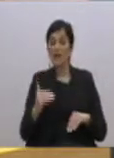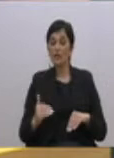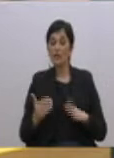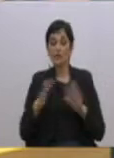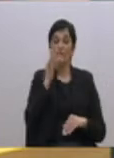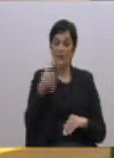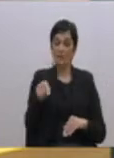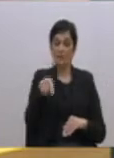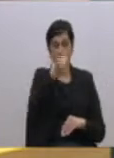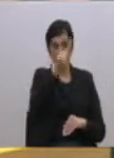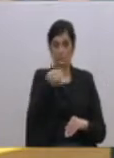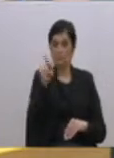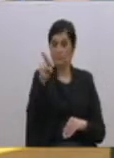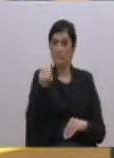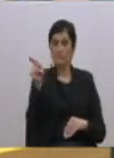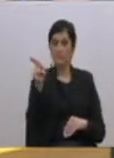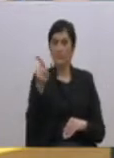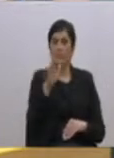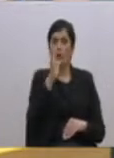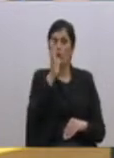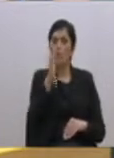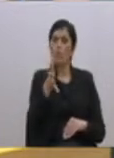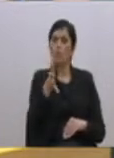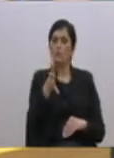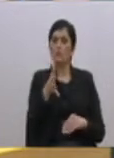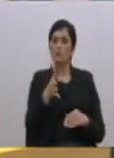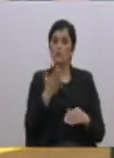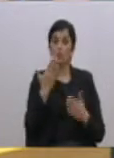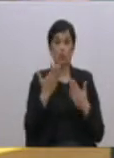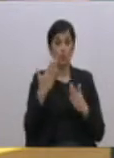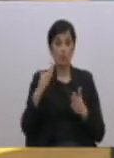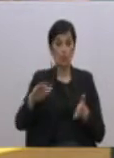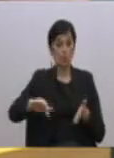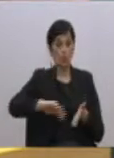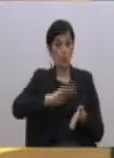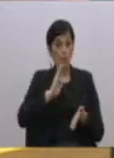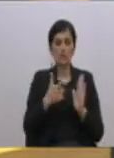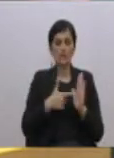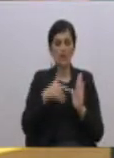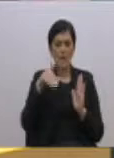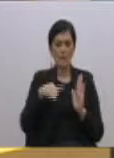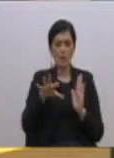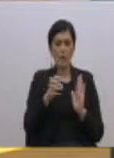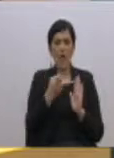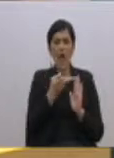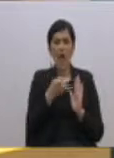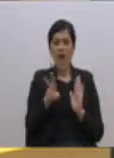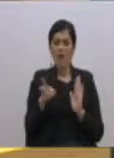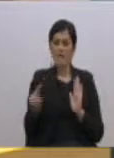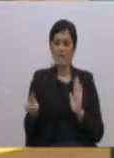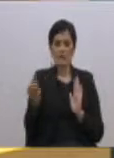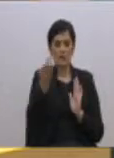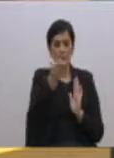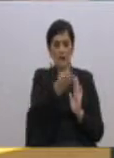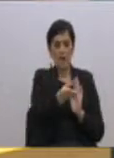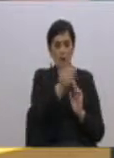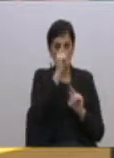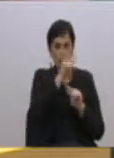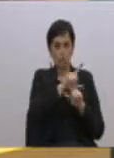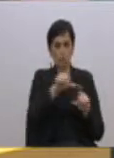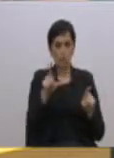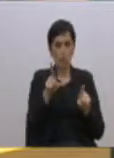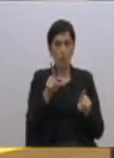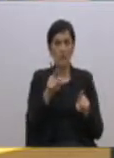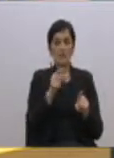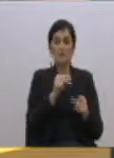nebi? Ce s-a dat sfet? Minimum, hutitlis, ganva lobași. Tu ar situian, tu ar situian, da, brunebe, n-am scolas și matuis, matze,